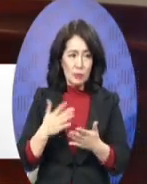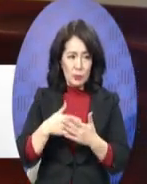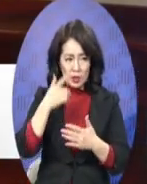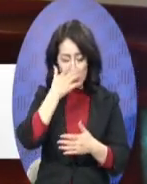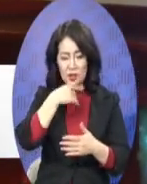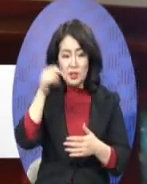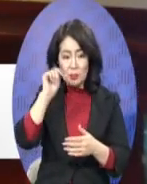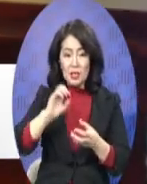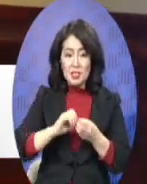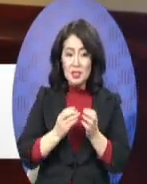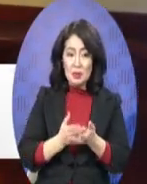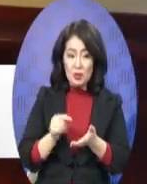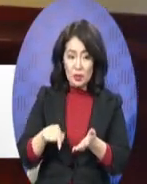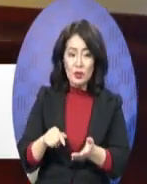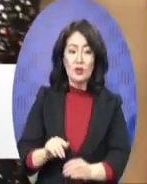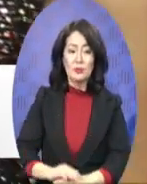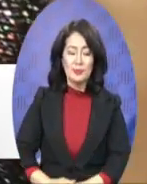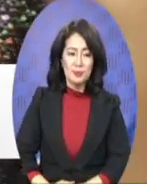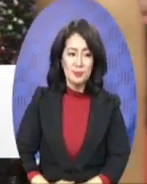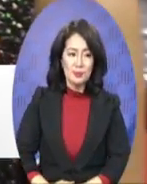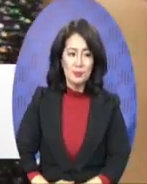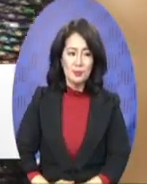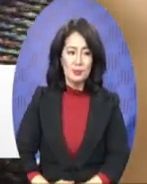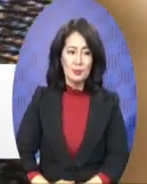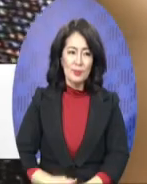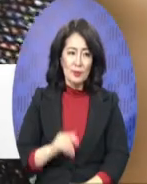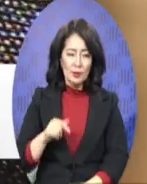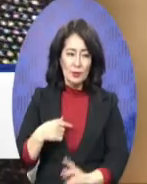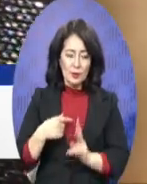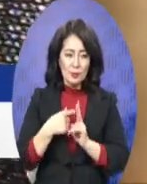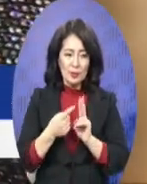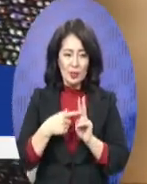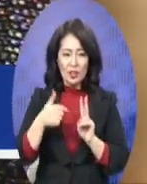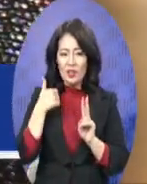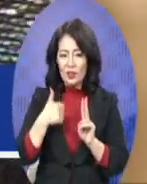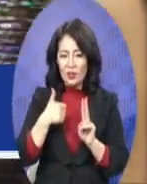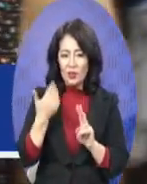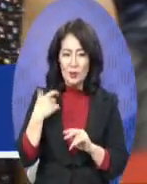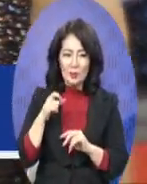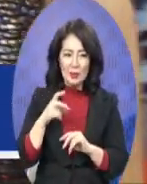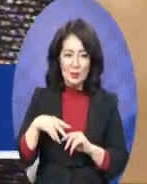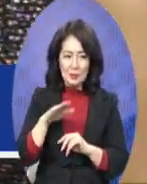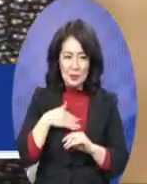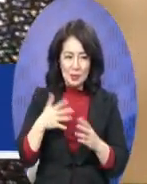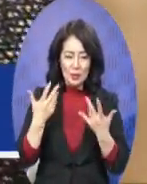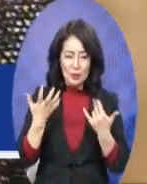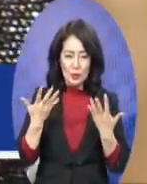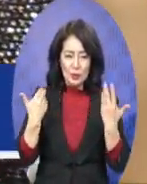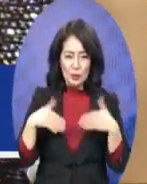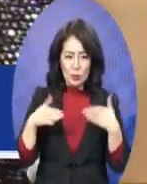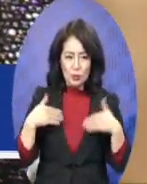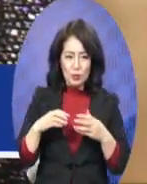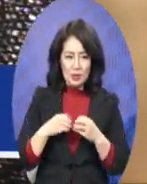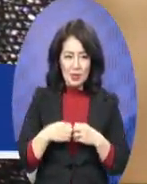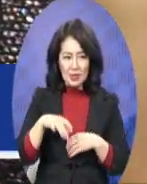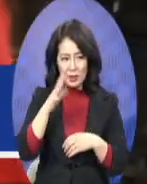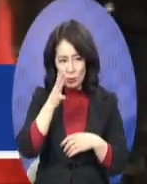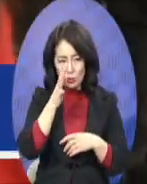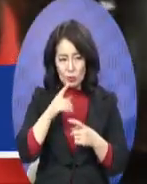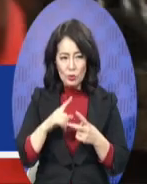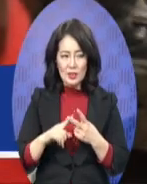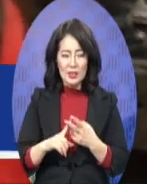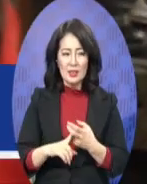жилийн баяраа хийлээ. Өнөөдөр бид хоёр амар гоё эсвэл бид нэр баахан бүжиг хийгээд